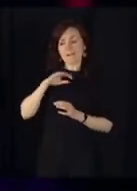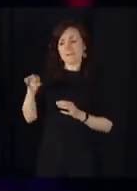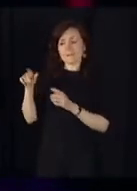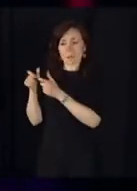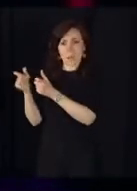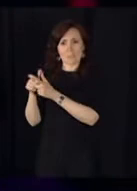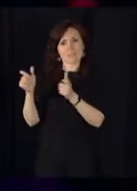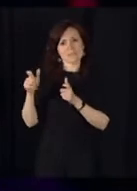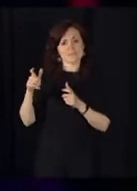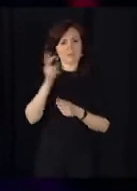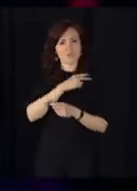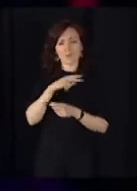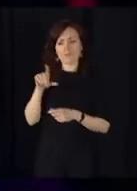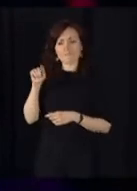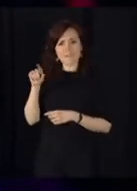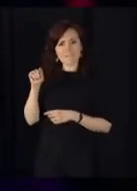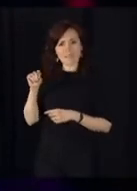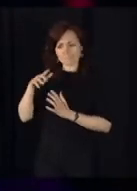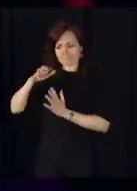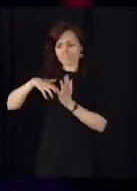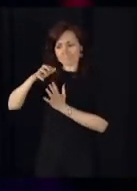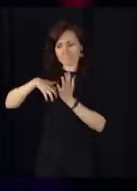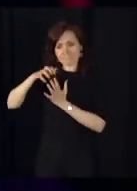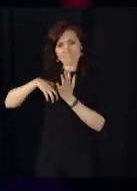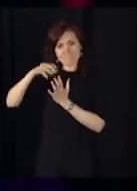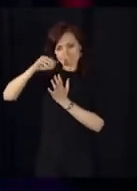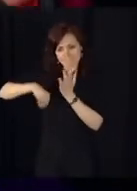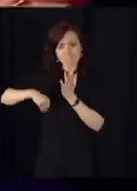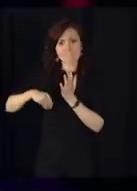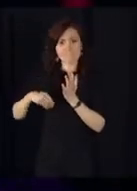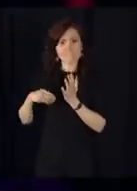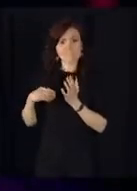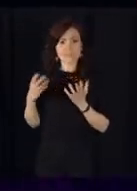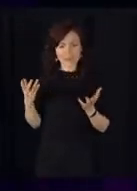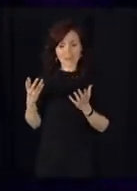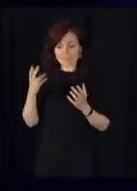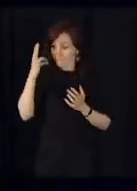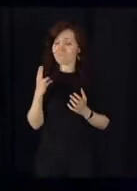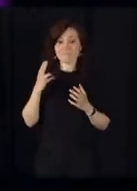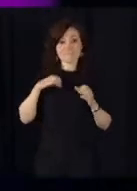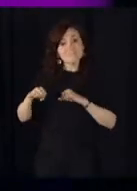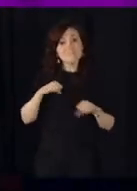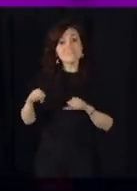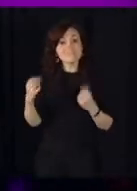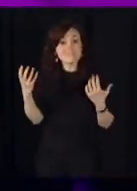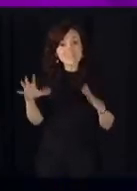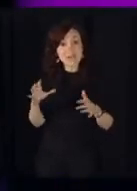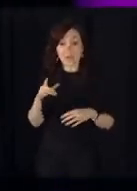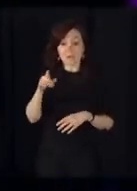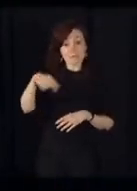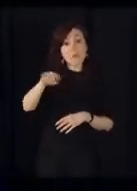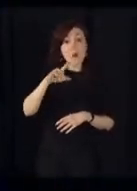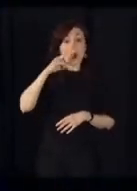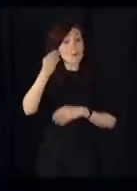vingtaine de dirigeants d'entreprise. La dynamique est lancée. Alors que vous soyez un homme ou une femme, j'espère